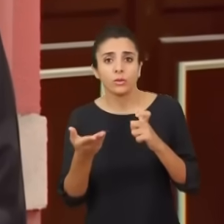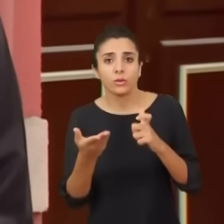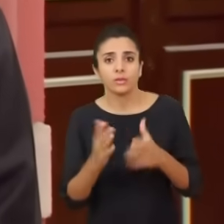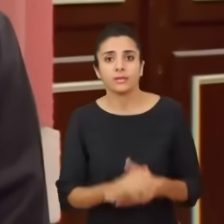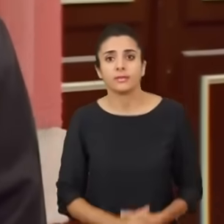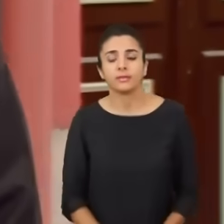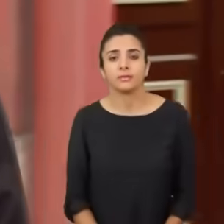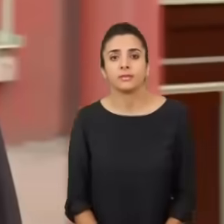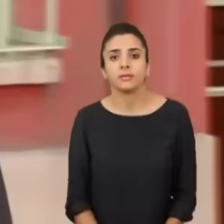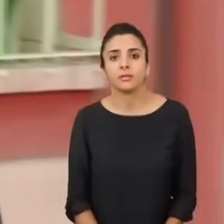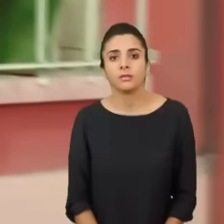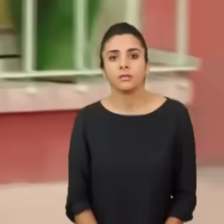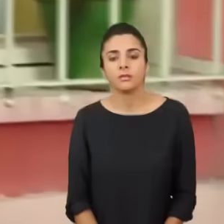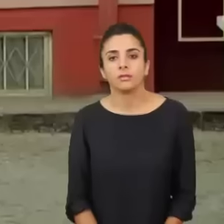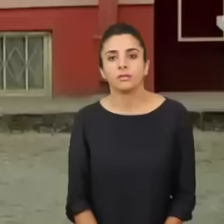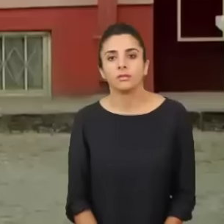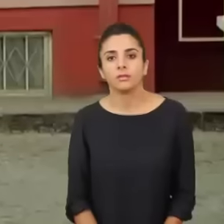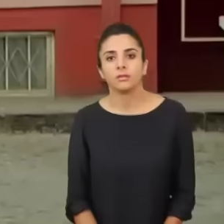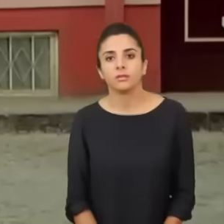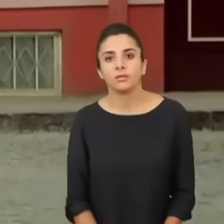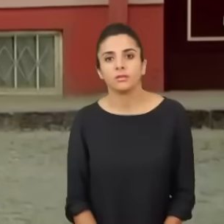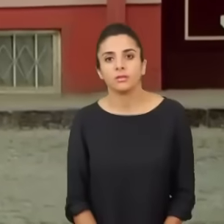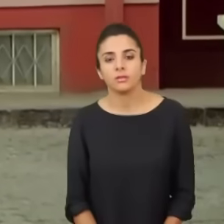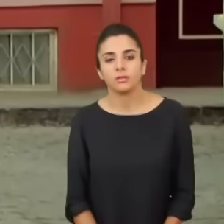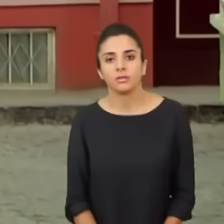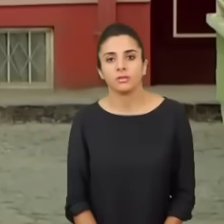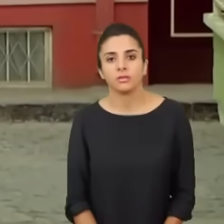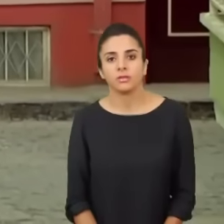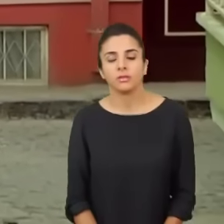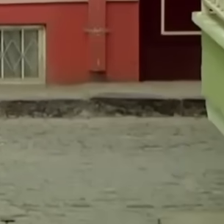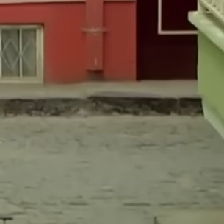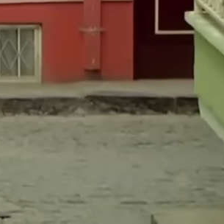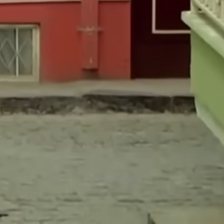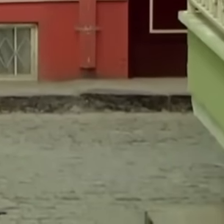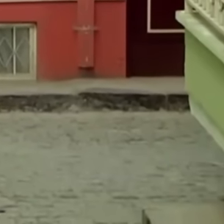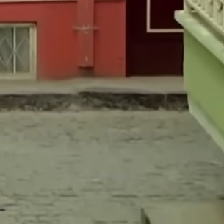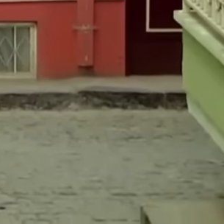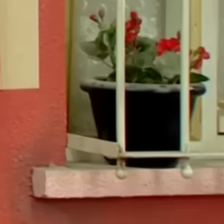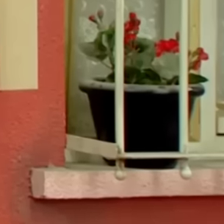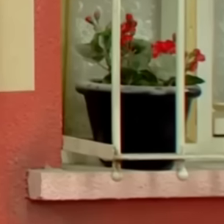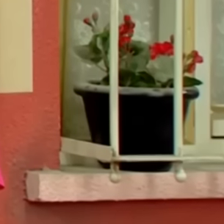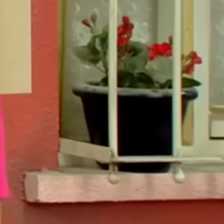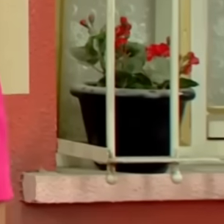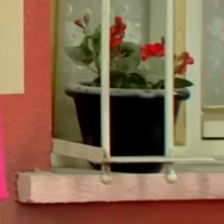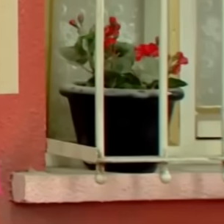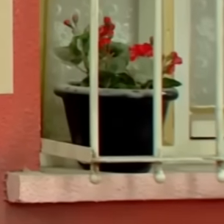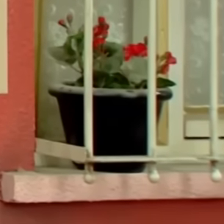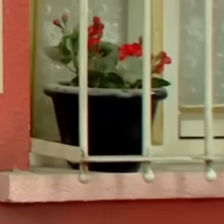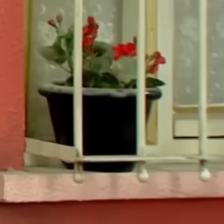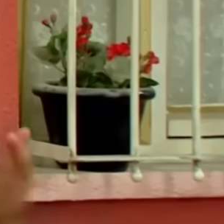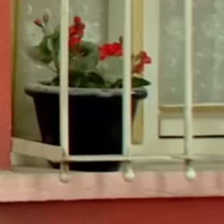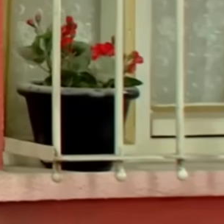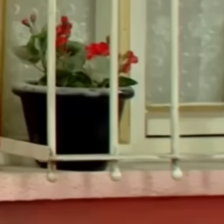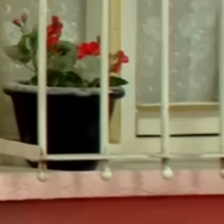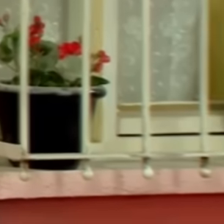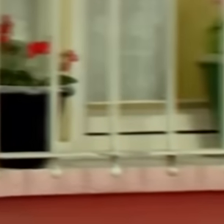ihn? Ergun, warum antworten Sie nicht? Susmuş hiç oralı olmadan fotoğrafı kadına verip